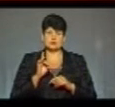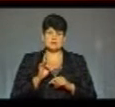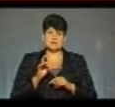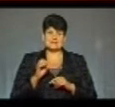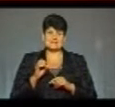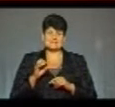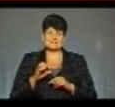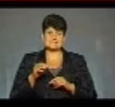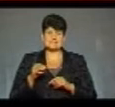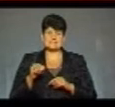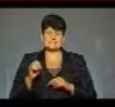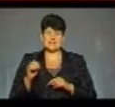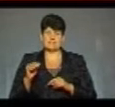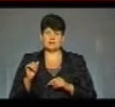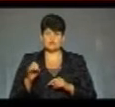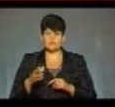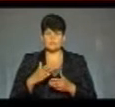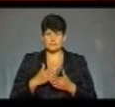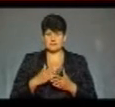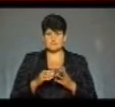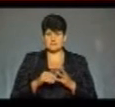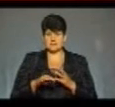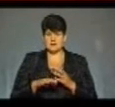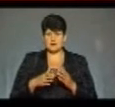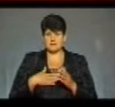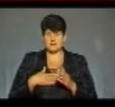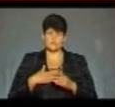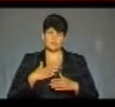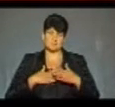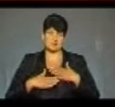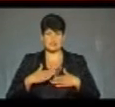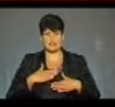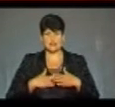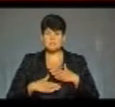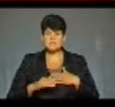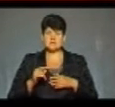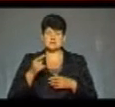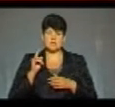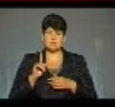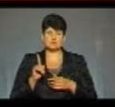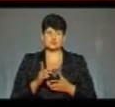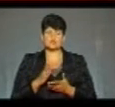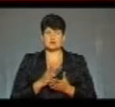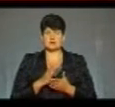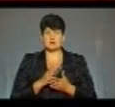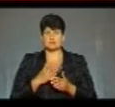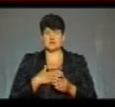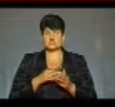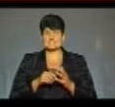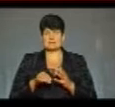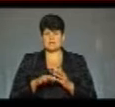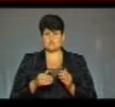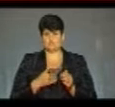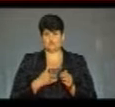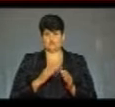Стефанчука, то зрозуміло, що він наш земляк, маємо таку приємність. Також ми знаємо, що є деякі наші земляки, які